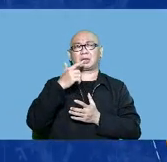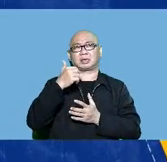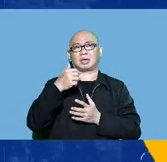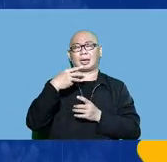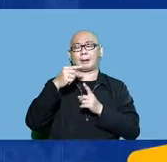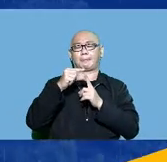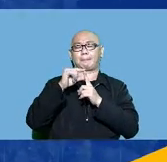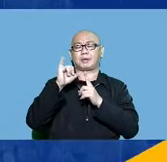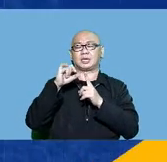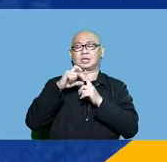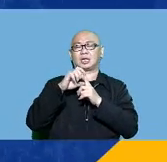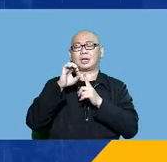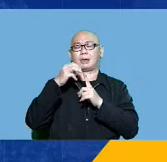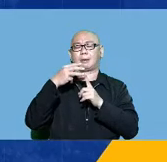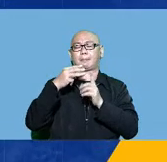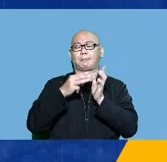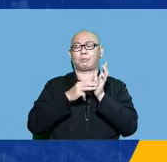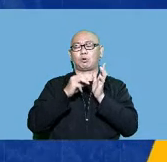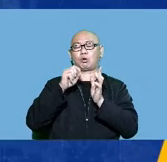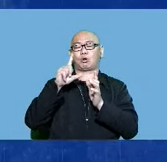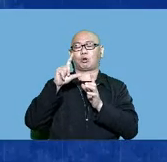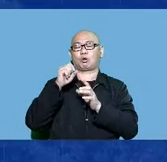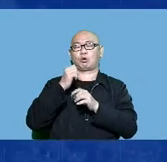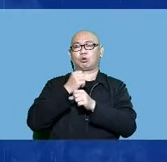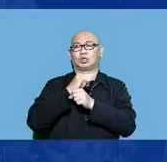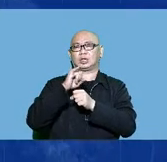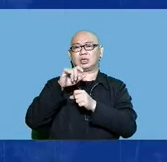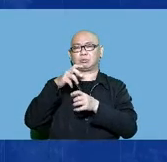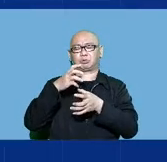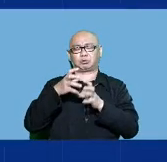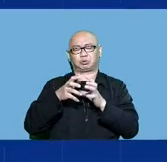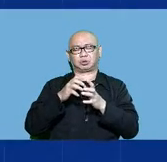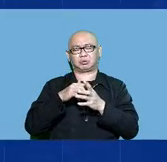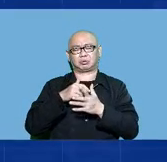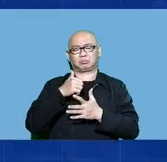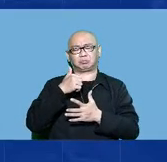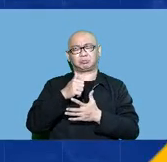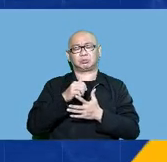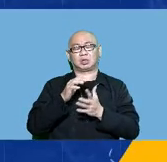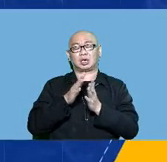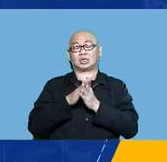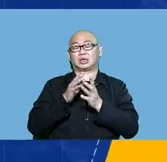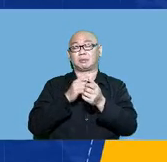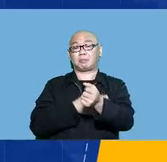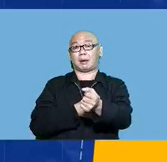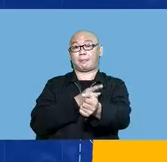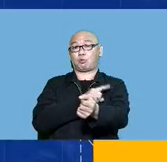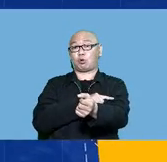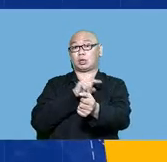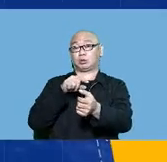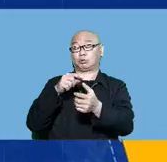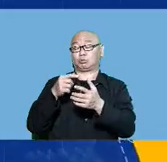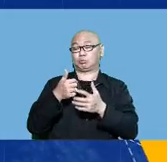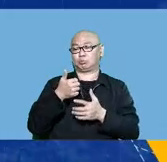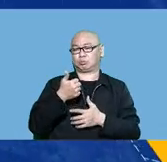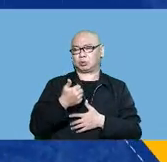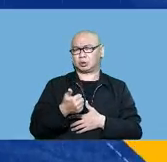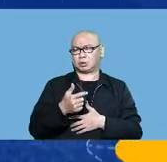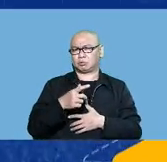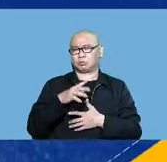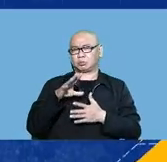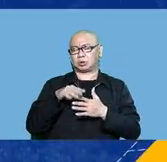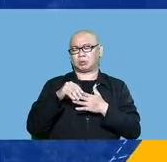epidemiologi yang produktif dan mumpuni. Dengan kemampuan itulah beliau akan melejit prestasi